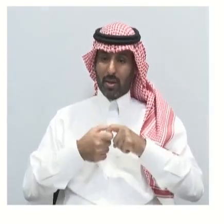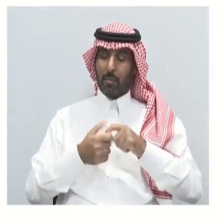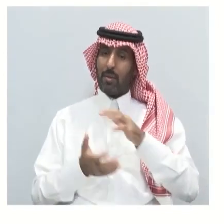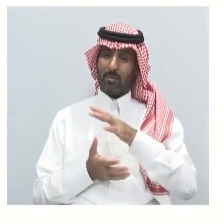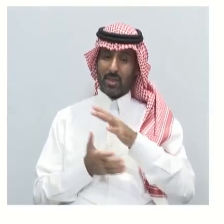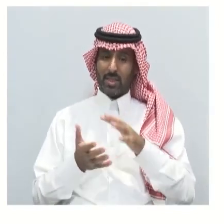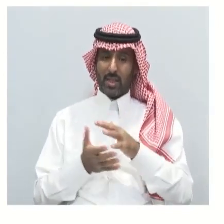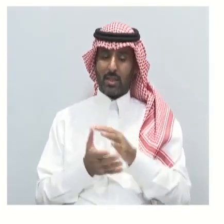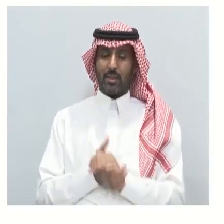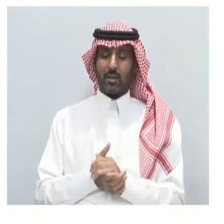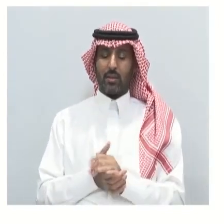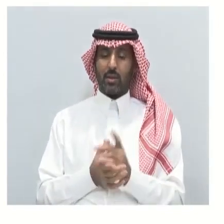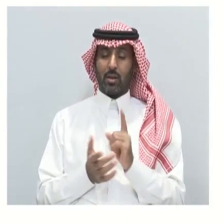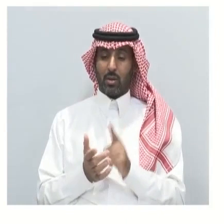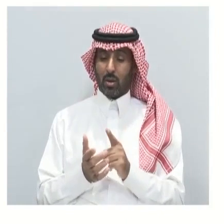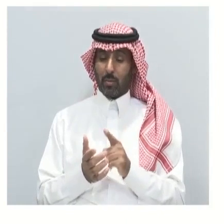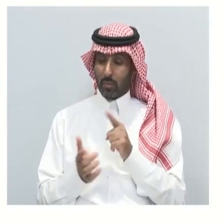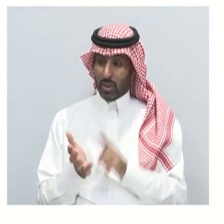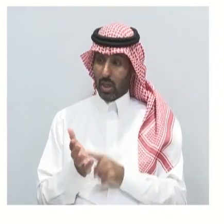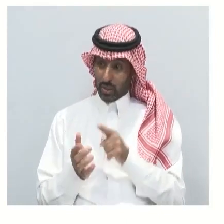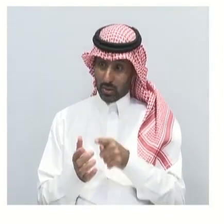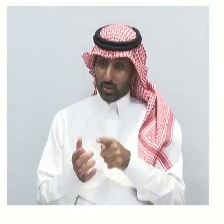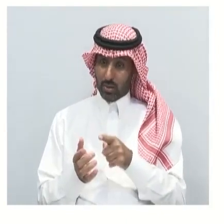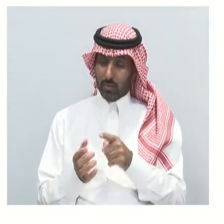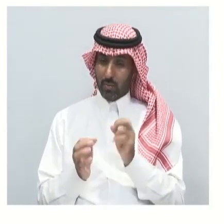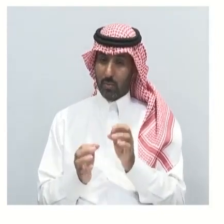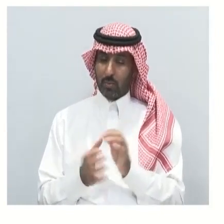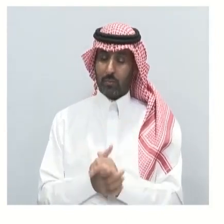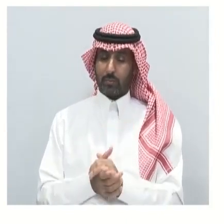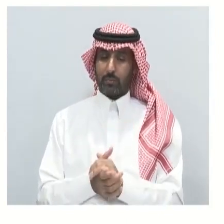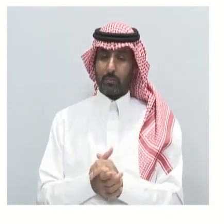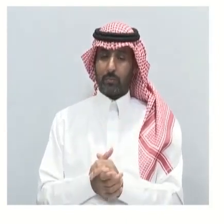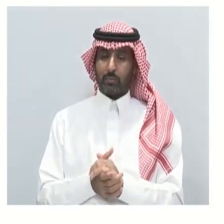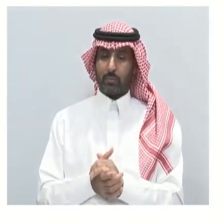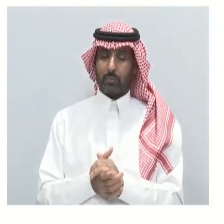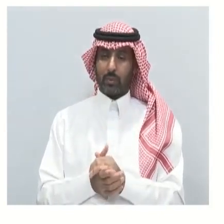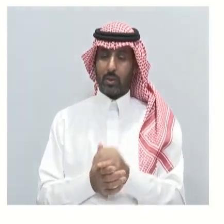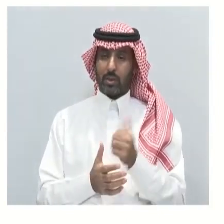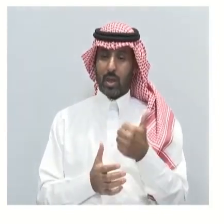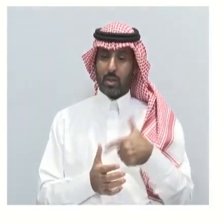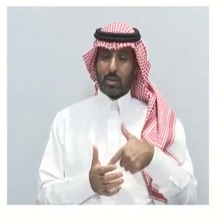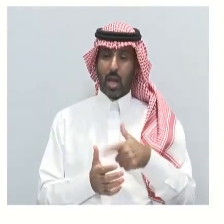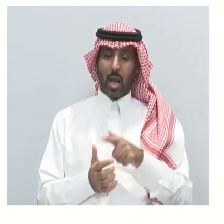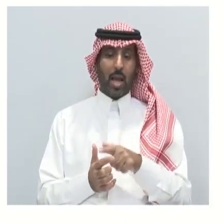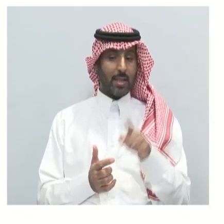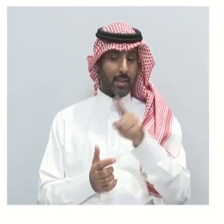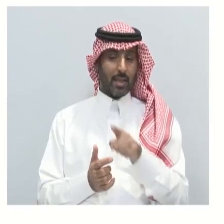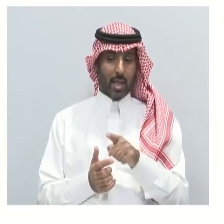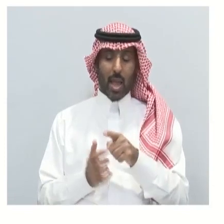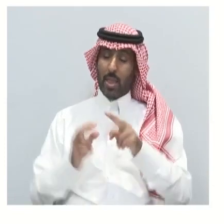ارتباطها وقابله للتحقق في ضوء الوقت والجهد المخصصه للبحث سادسا اسئله